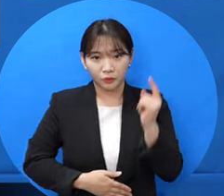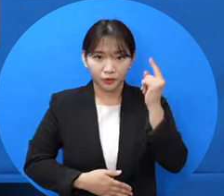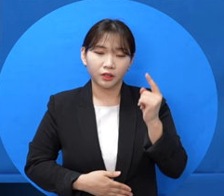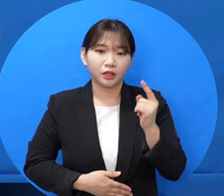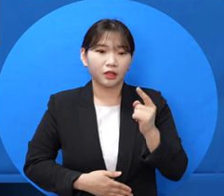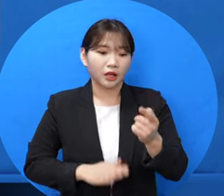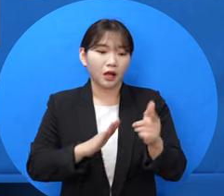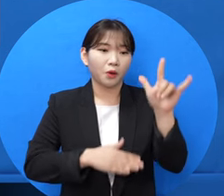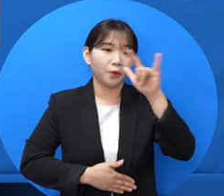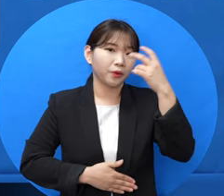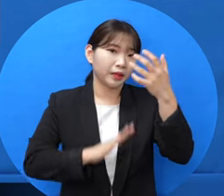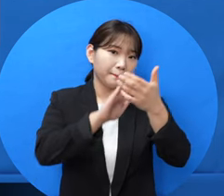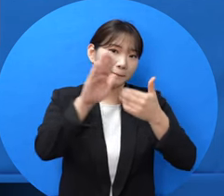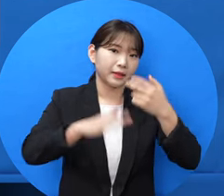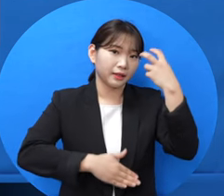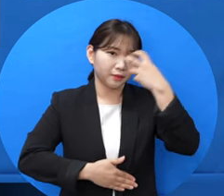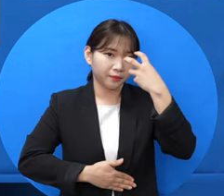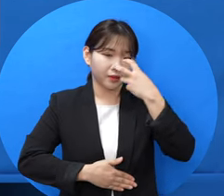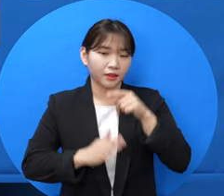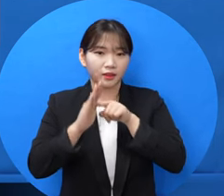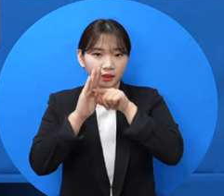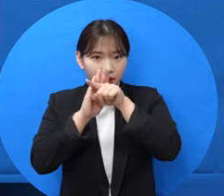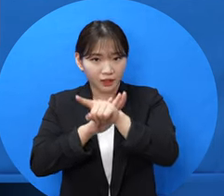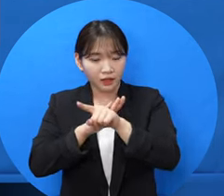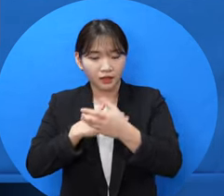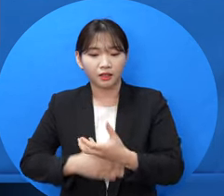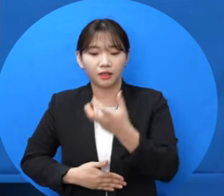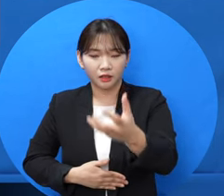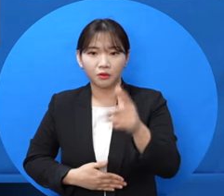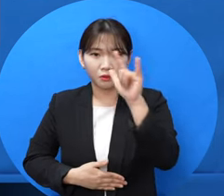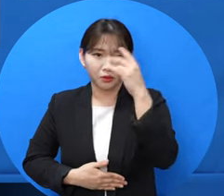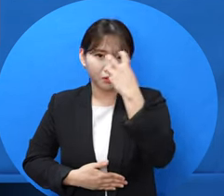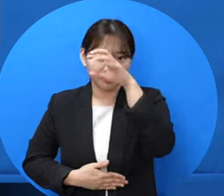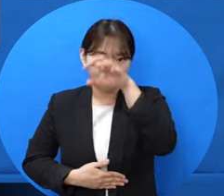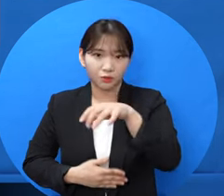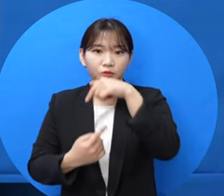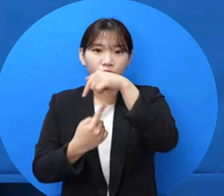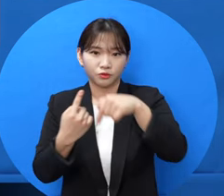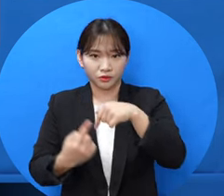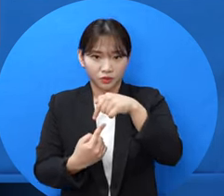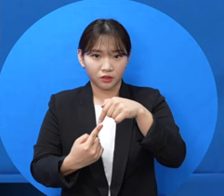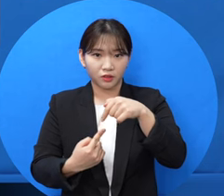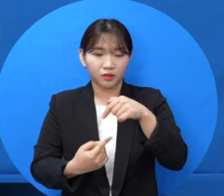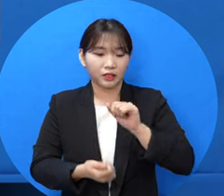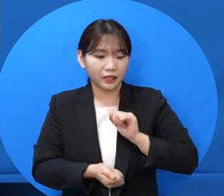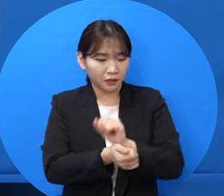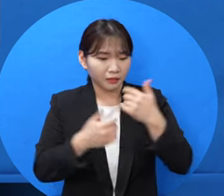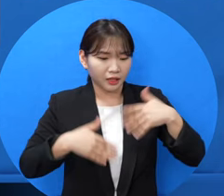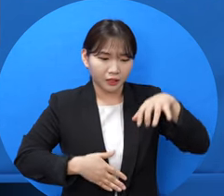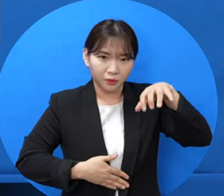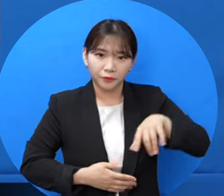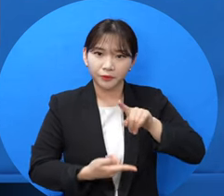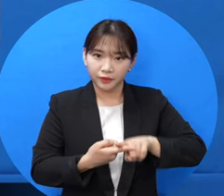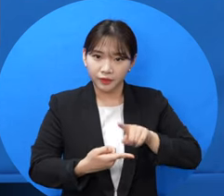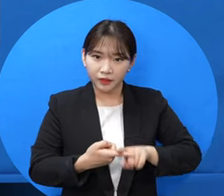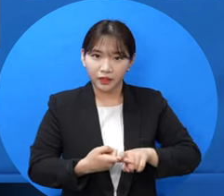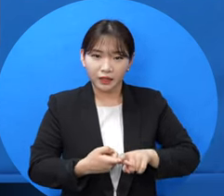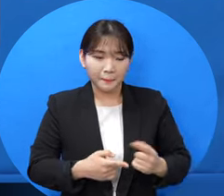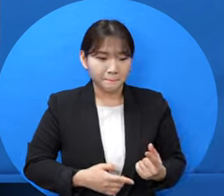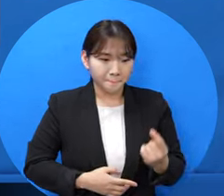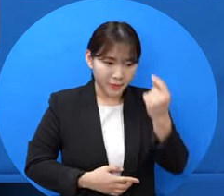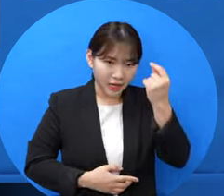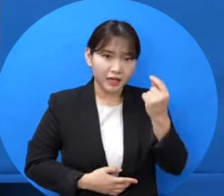센터를 통한 선재 검사 찾아가는 이동 선배를 걸 자서 운영 다면 최악 시설에 대한